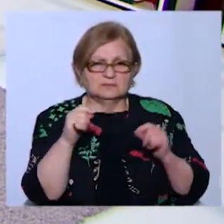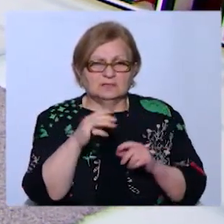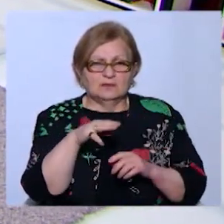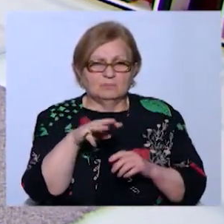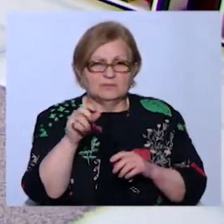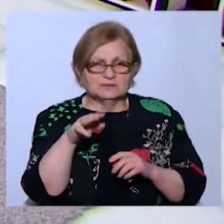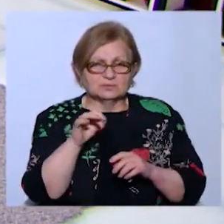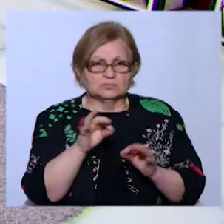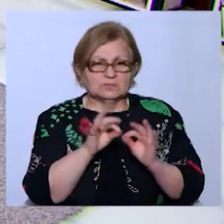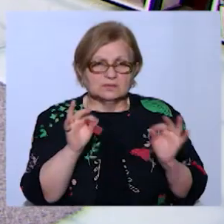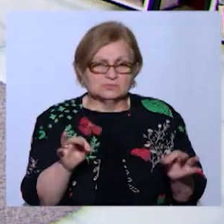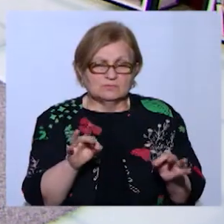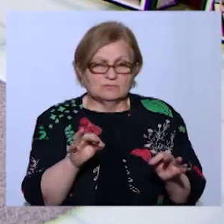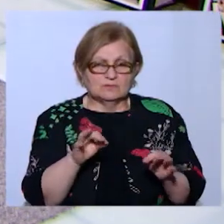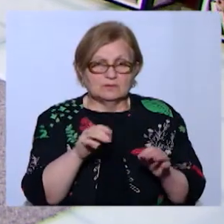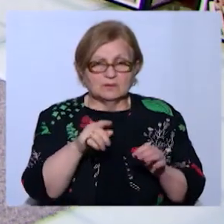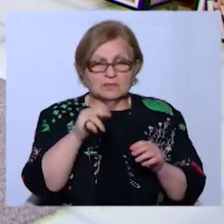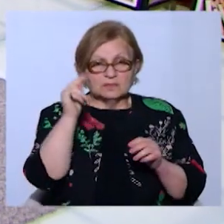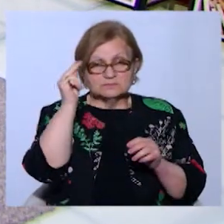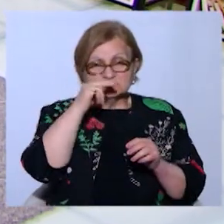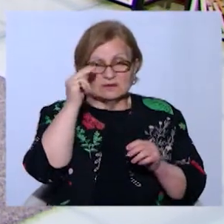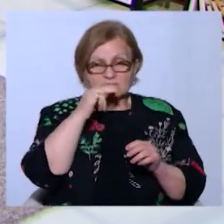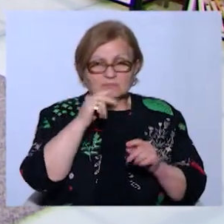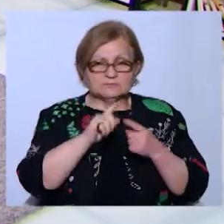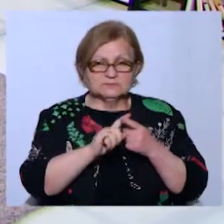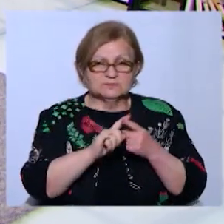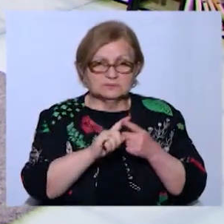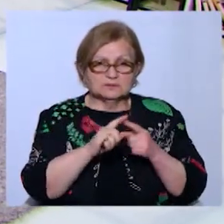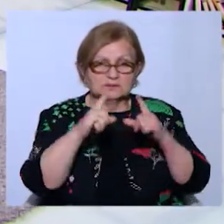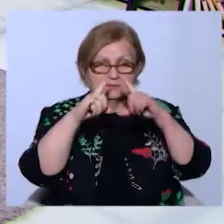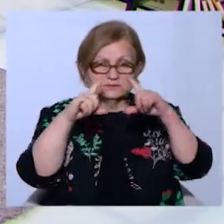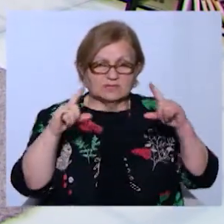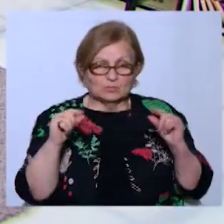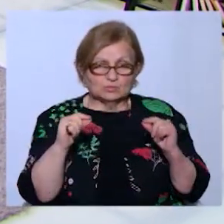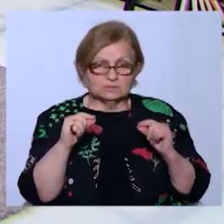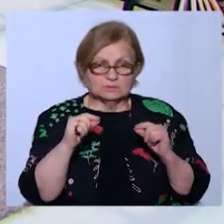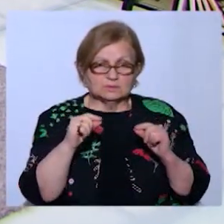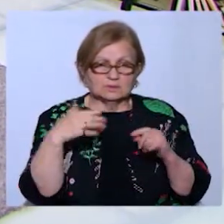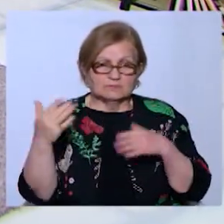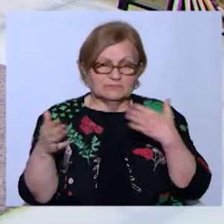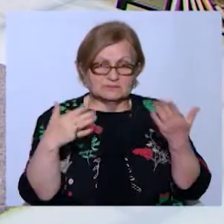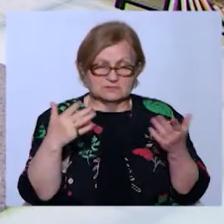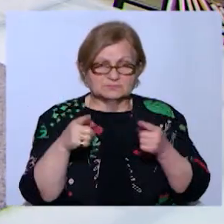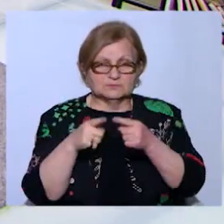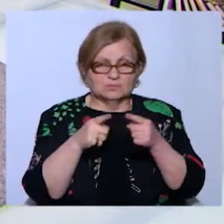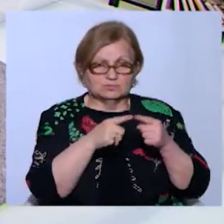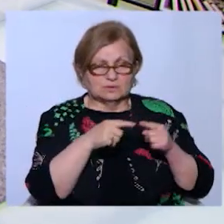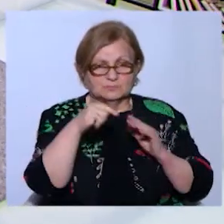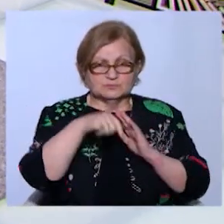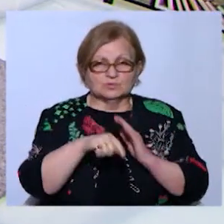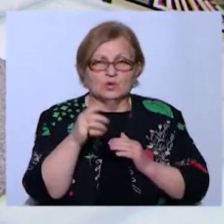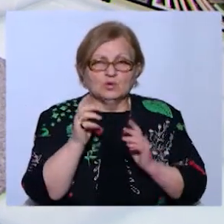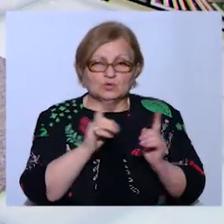metron გაზომვა და ტრიგონომეტრია სწავლობ და დამოკიდებულება სამკუთხედის გვერდებსა და კუთხეებს შორის, ანუ